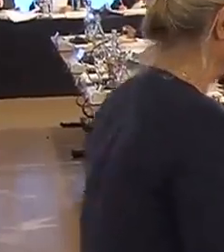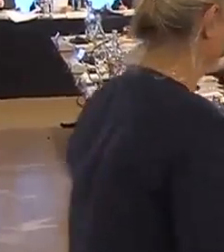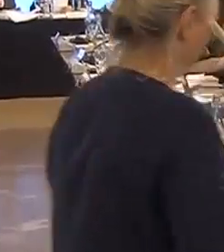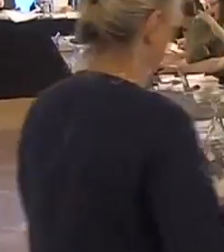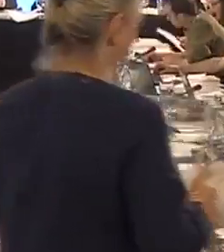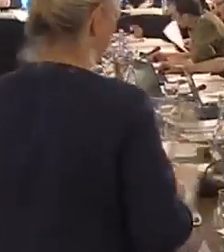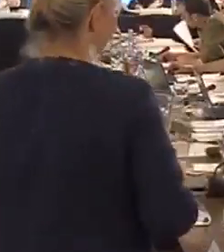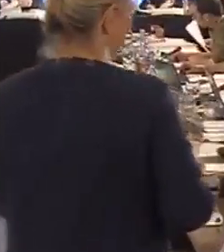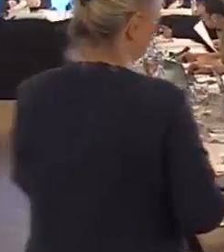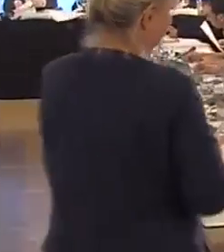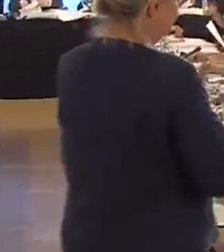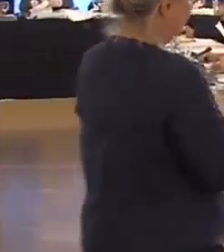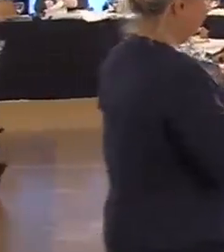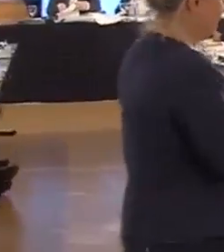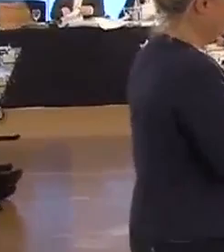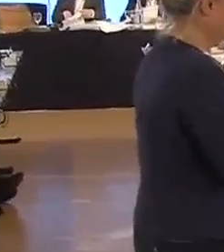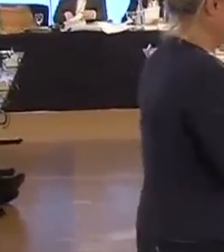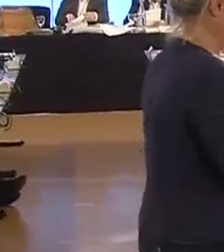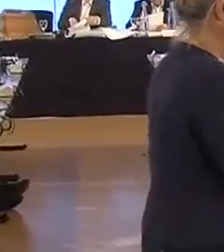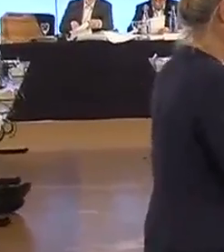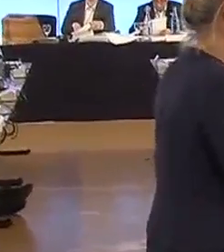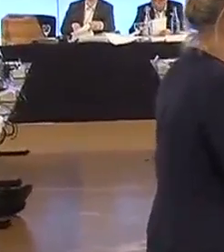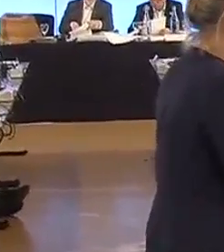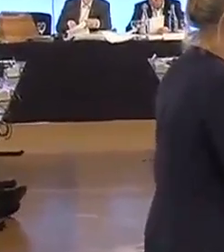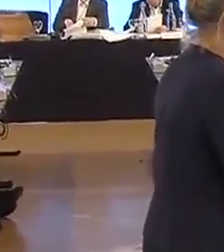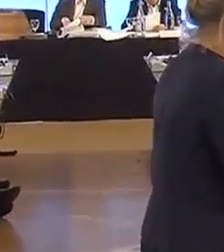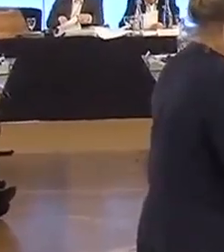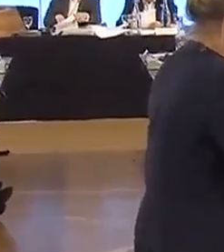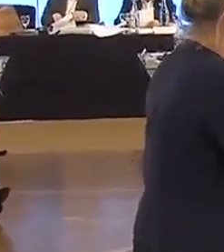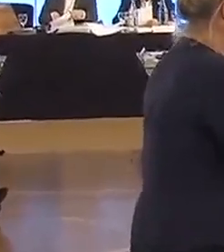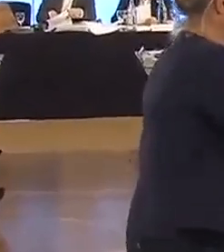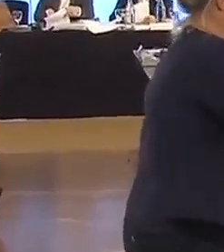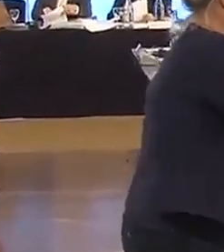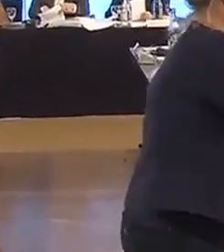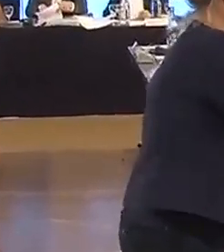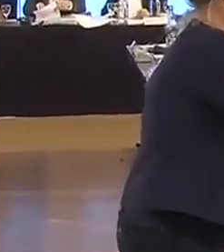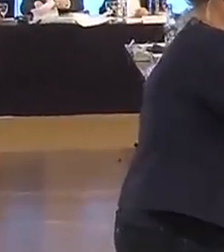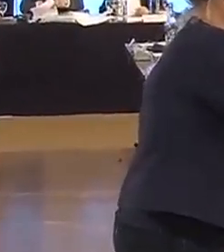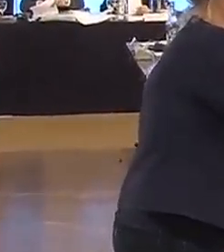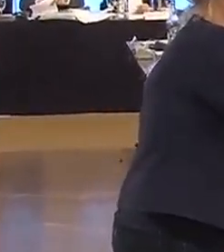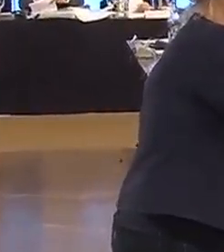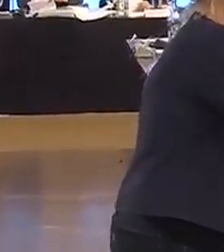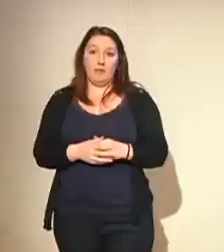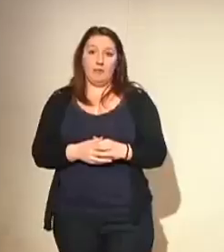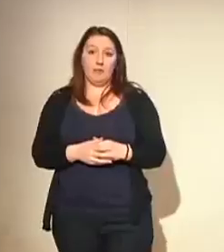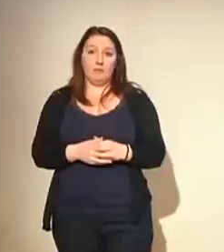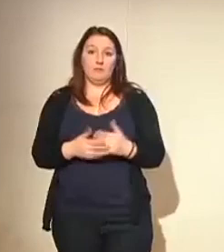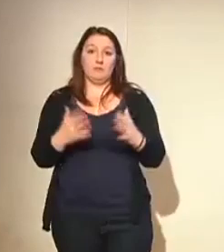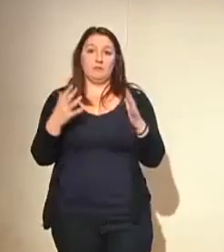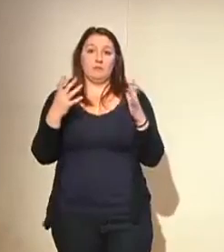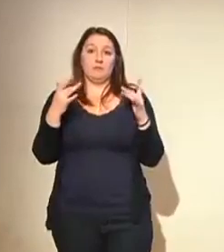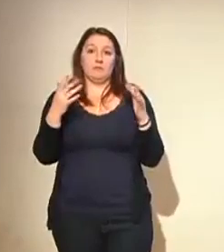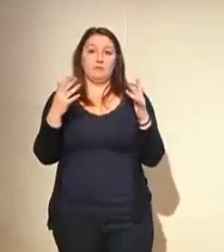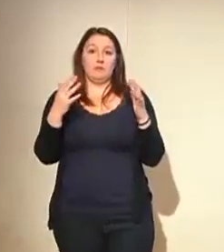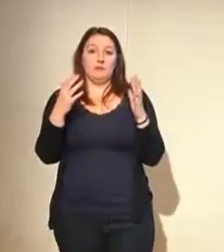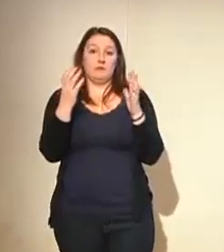est contre qui s'abstient qui prend par au vote les trois autres groupes donc cet amendement